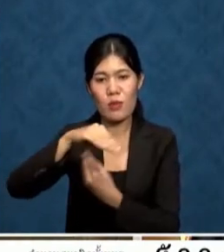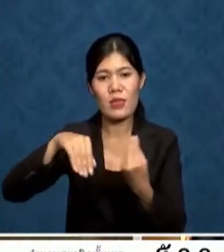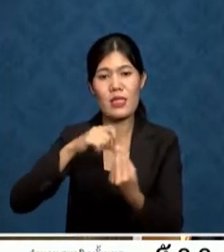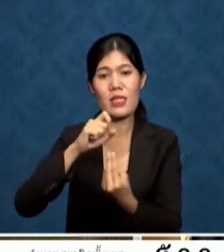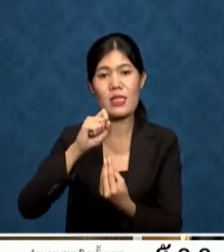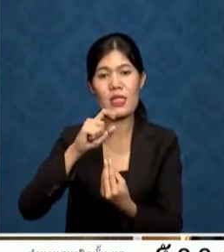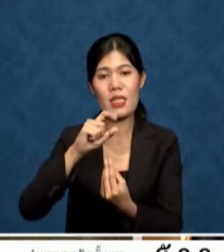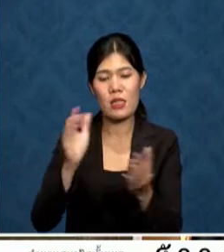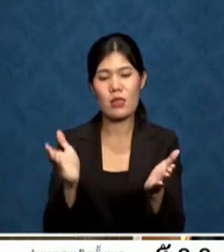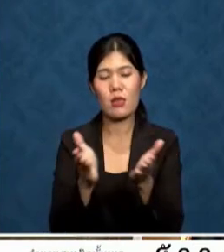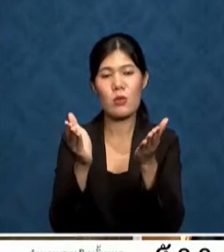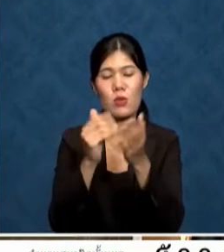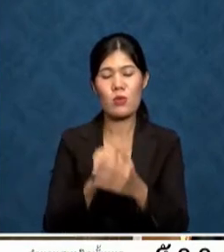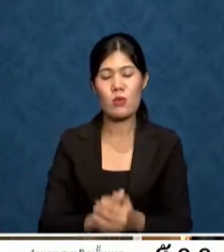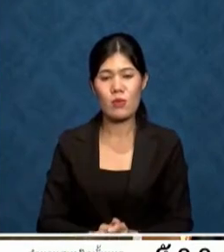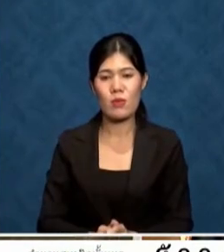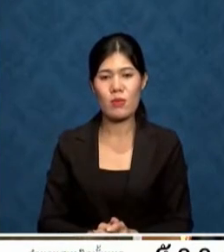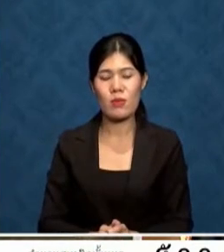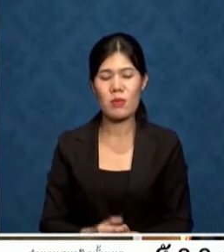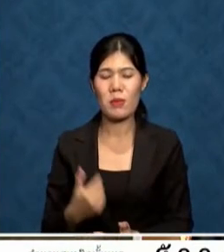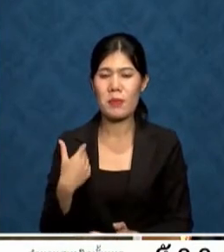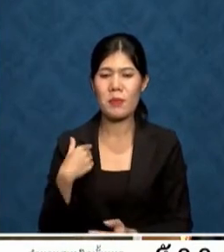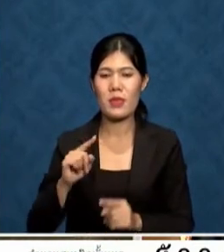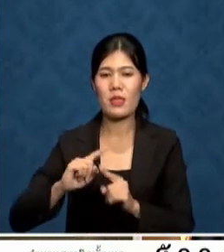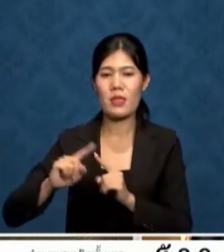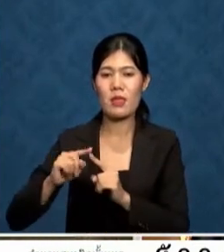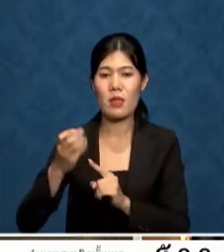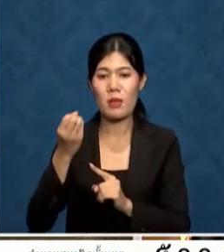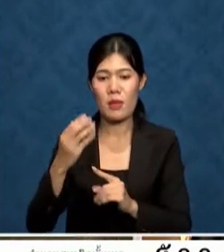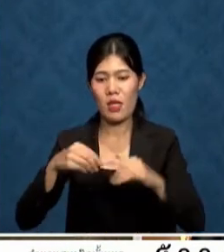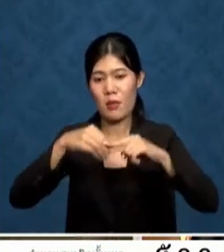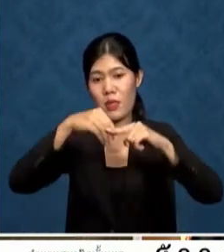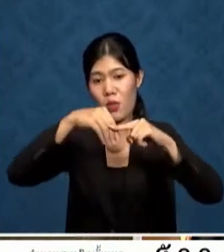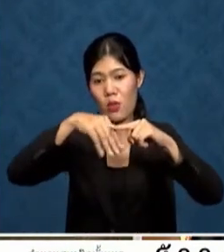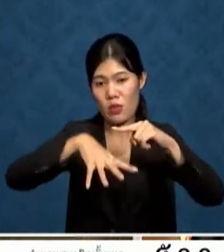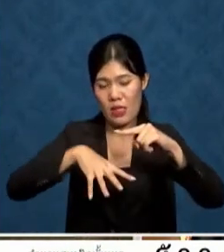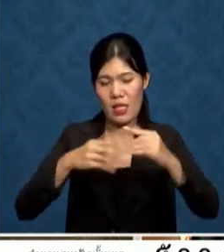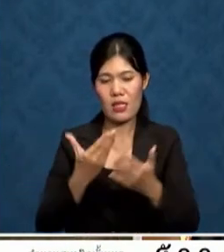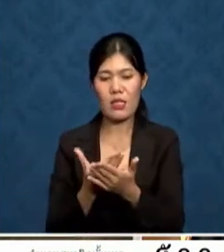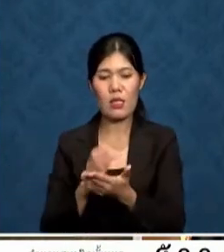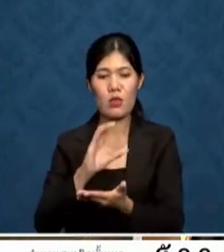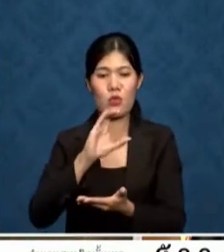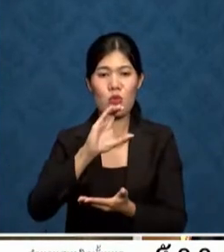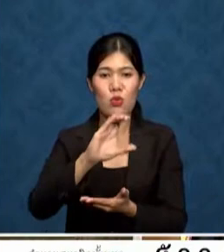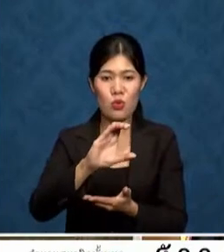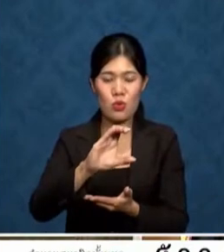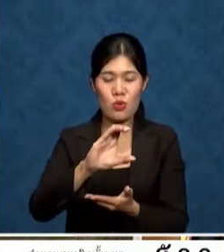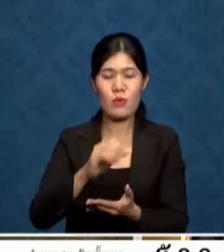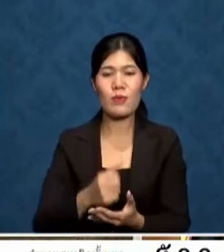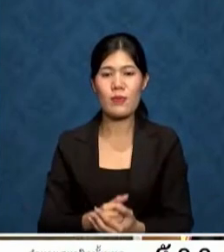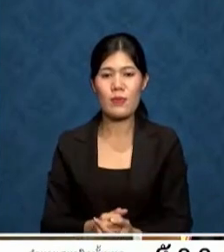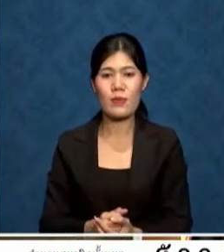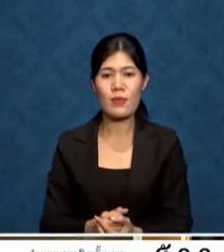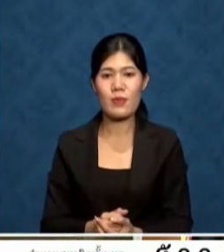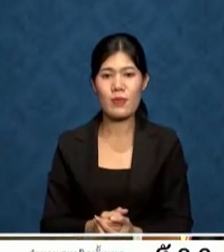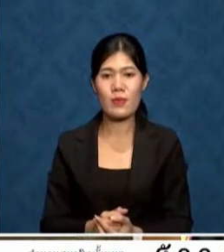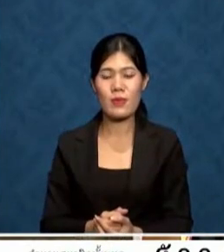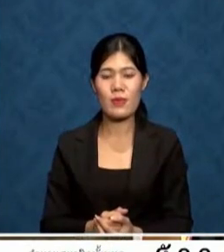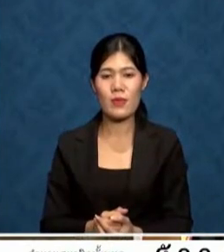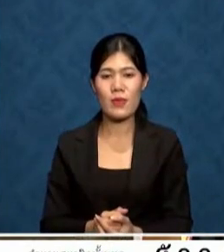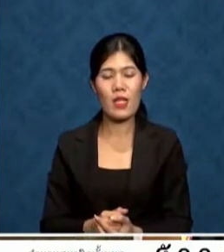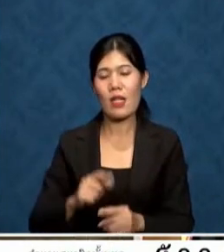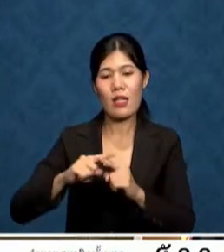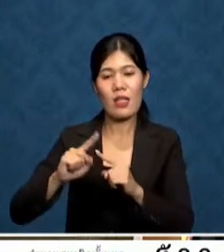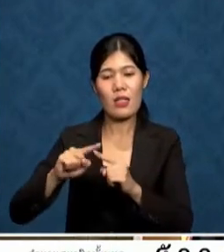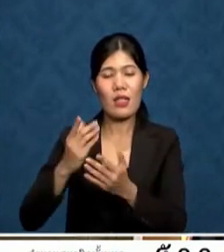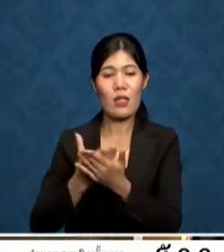อำนวย ecosystemมันก็พูดได้หลายอย่างนะครับโครงสร้างพื้นฐานฐานการลงทุนที่เป็นHeart infrastructureนะครับ Soft Lanใช่หมดนะ